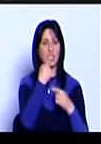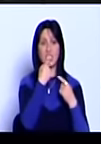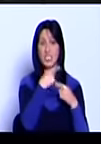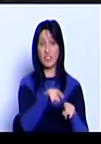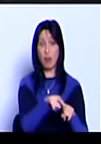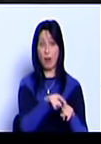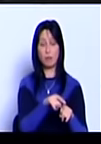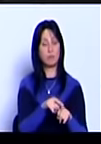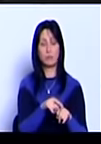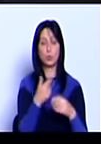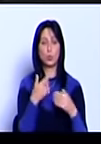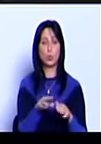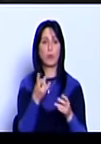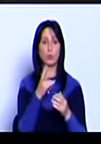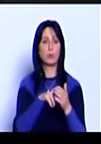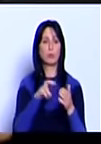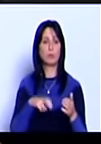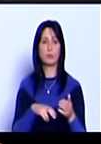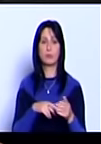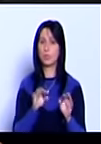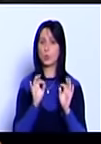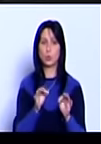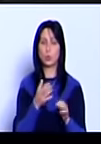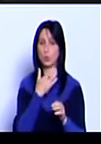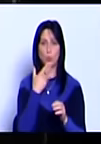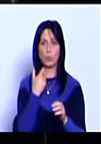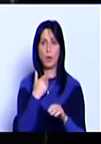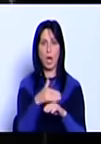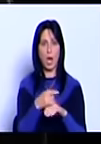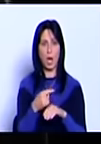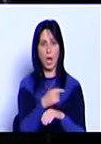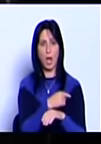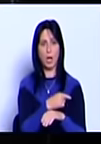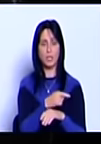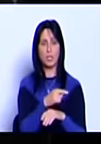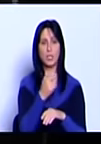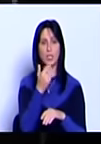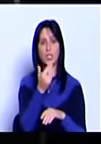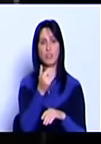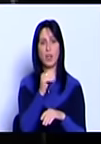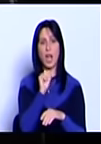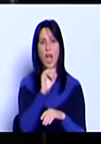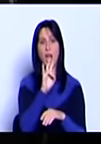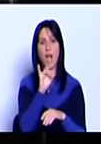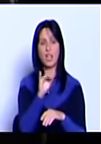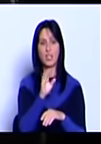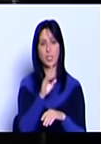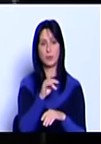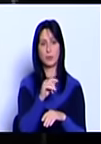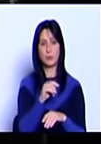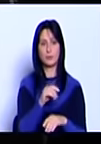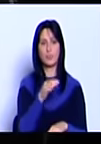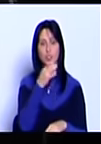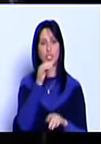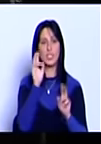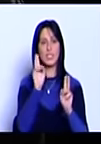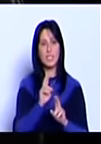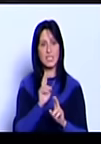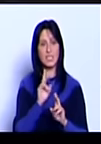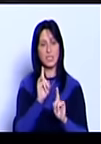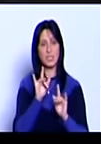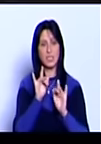და მეორეს ლაპარაკობ, ხო? მე არ მგონია რომ ეს სწორი იყოს. გარეთ ყოველ შემთხვევაში თქვენ იყო ანიმეროთ, ხალხონი ანიმეროთაძე მაშინ ამბობდა რომ საქმე